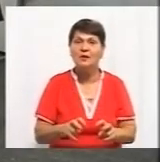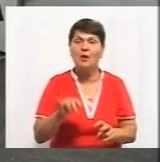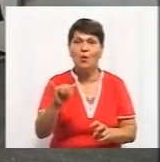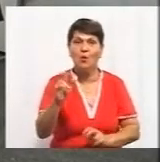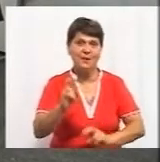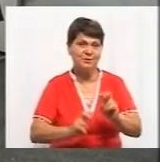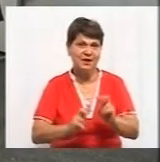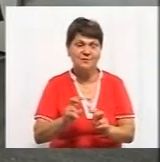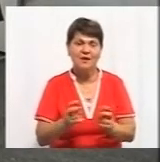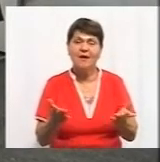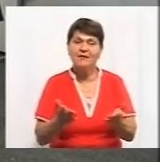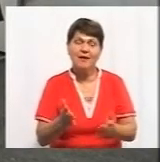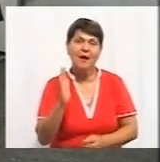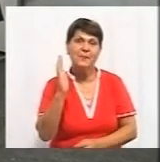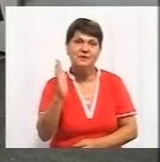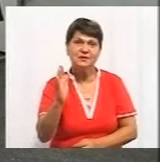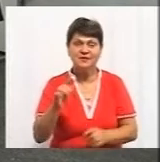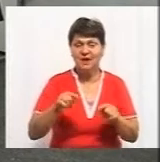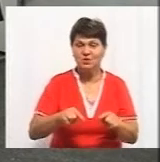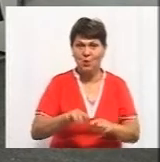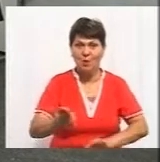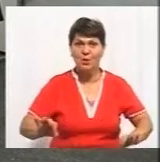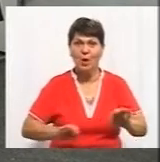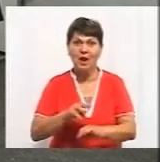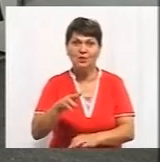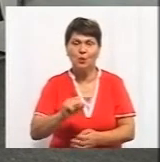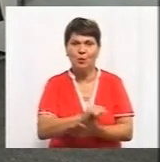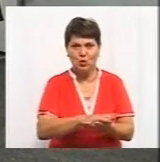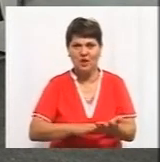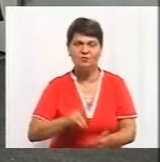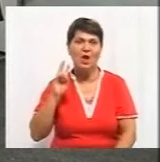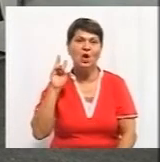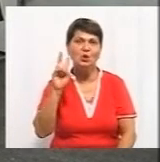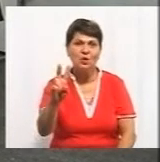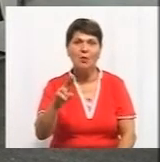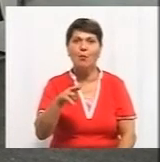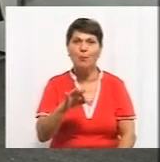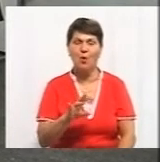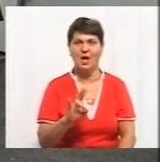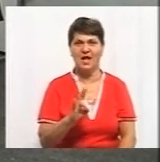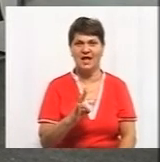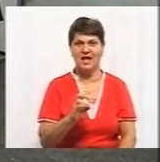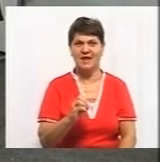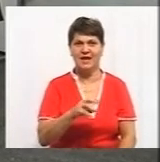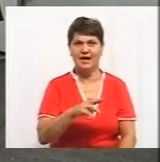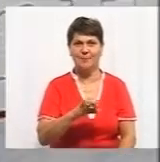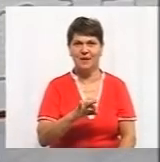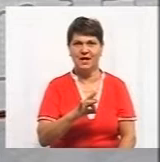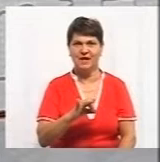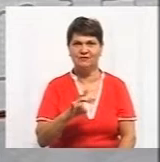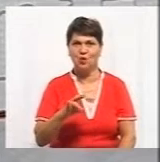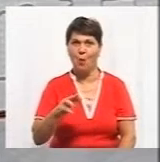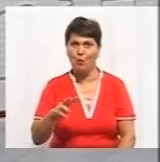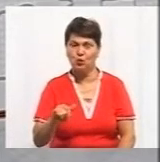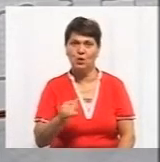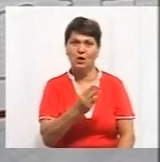яка перспектива реалізації даного проєкту, продовження тролейбусної лінії по Немирівському шосе? Чи ви її розглядаєте? Ну,